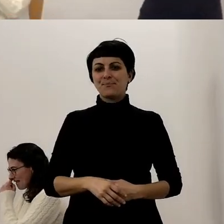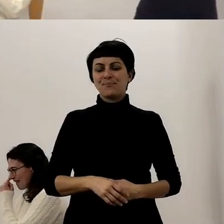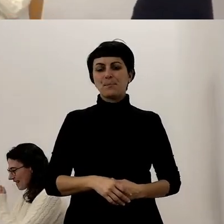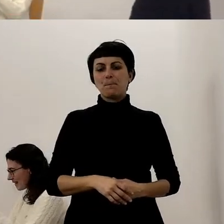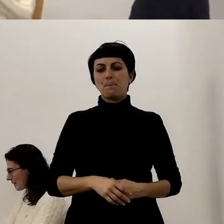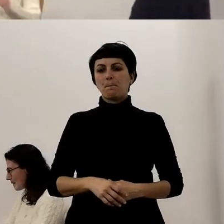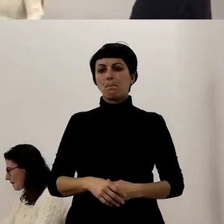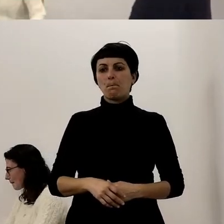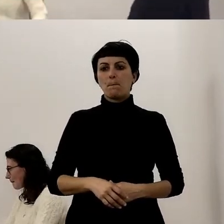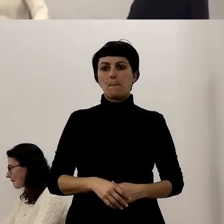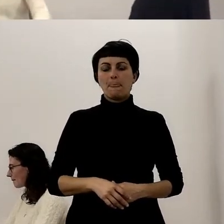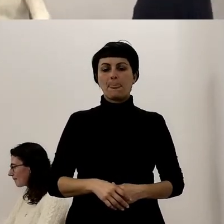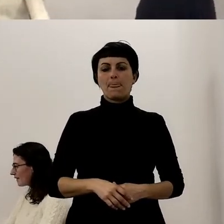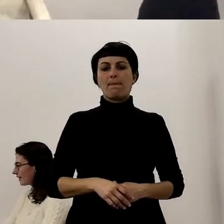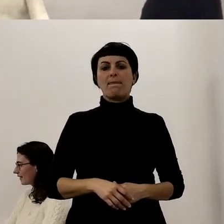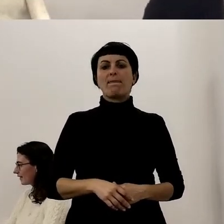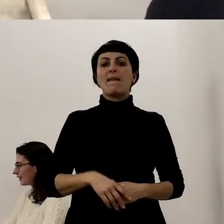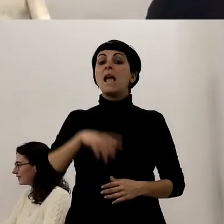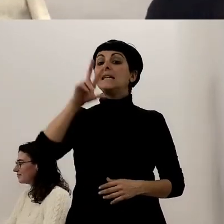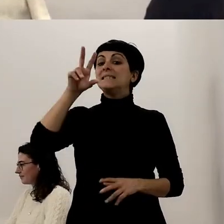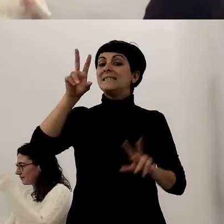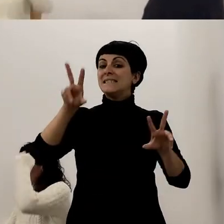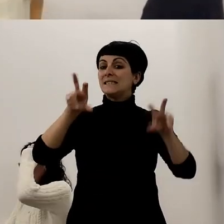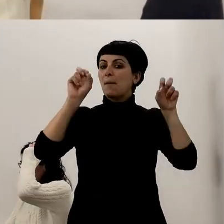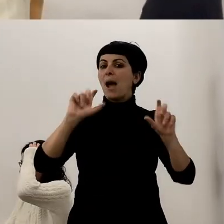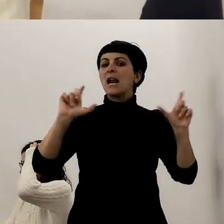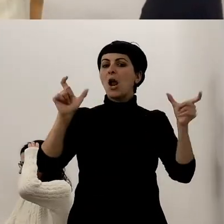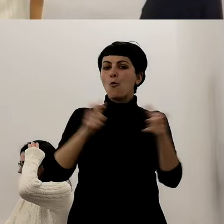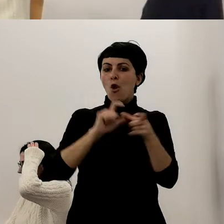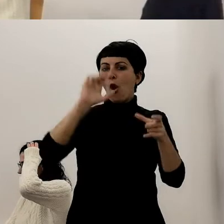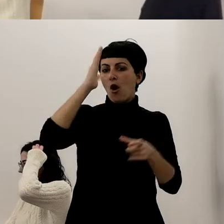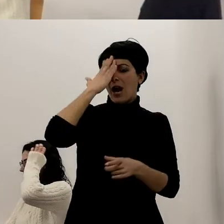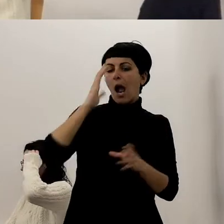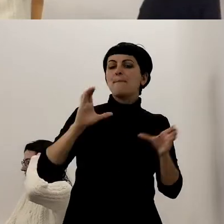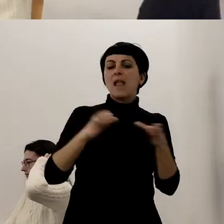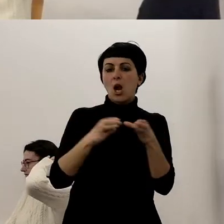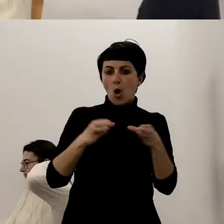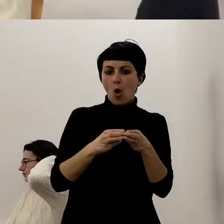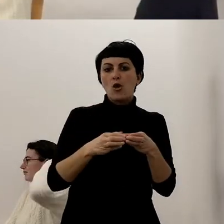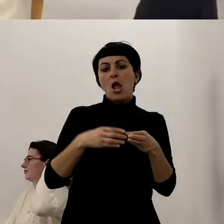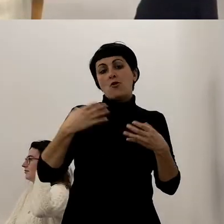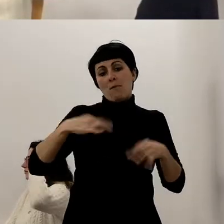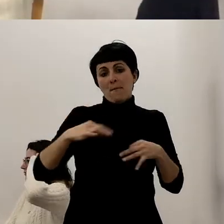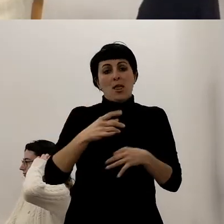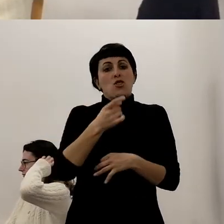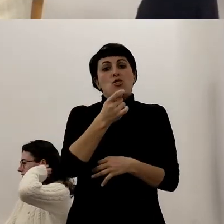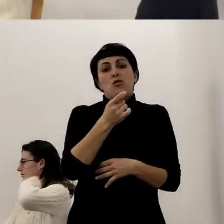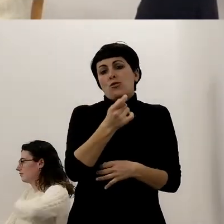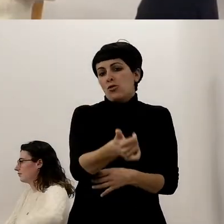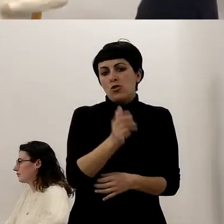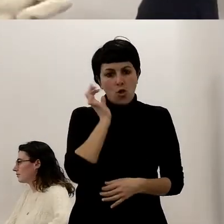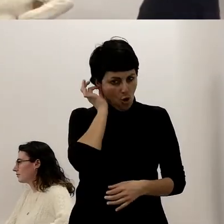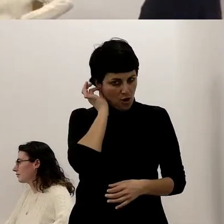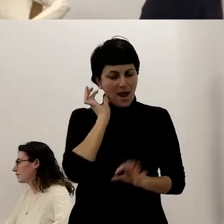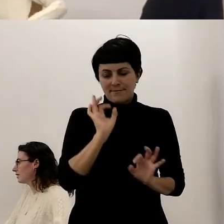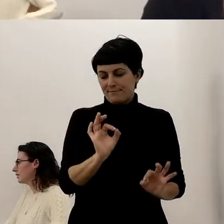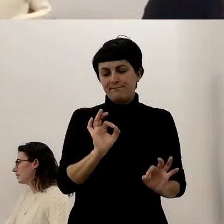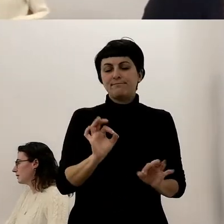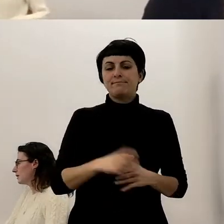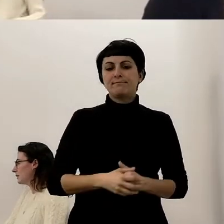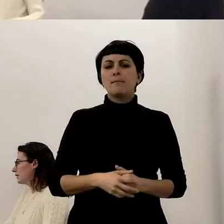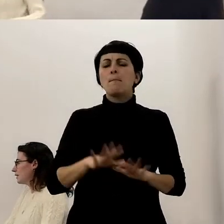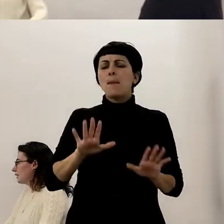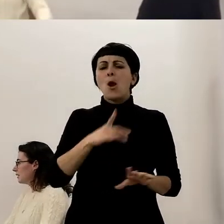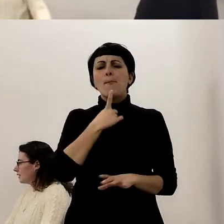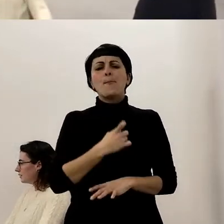mica amb això també de les reunions de caps de colla, que acostumen a haver-hi poques dones i així, heu detectat,